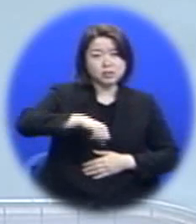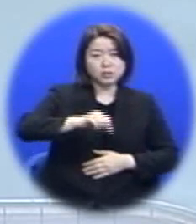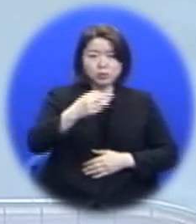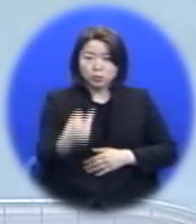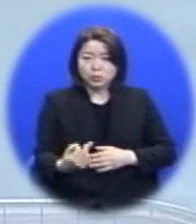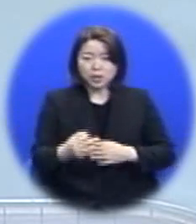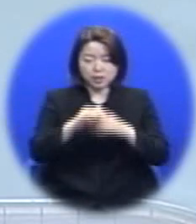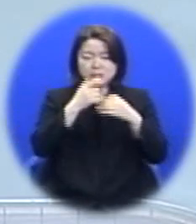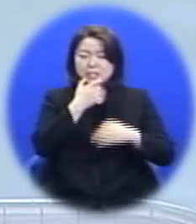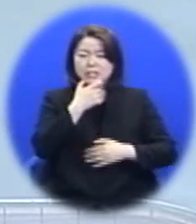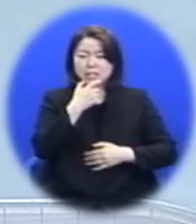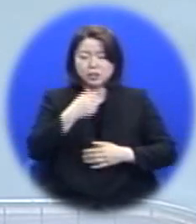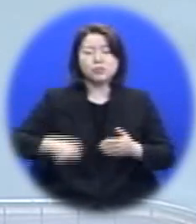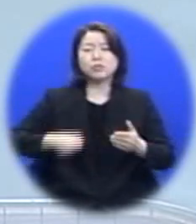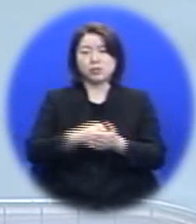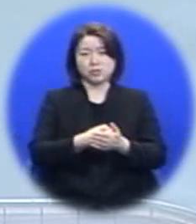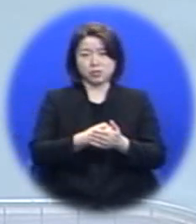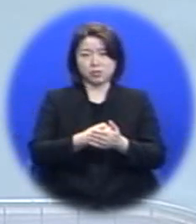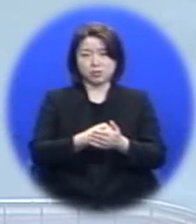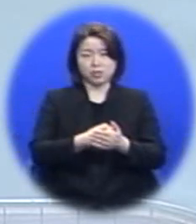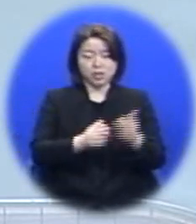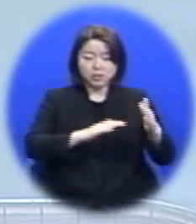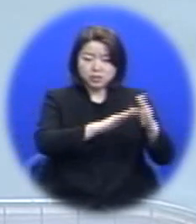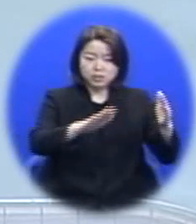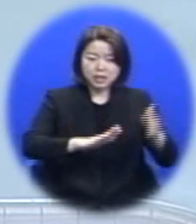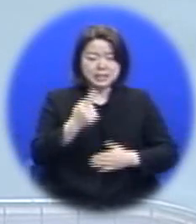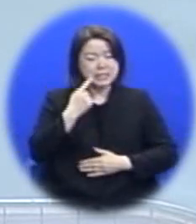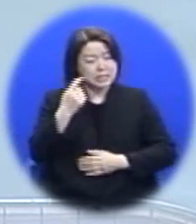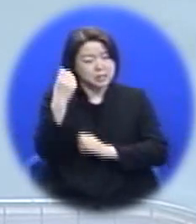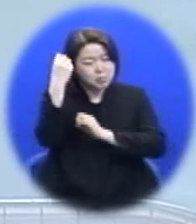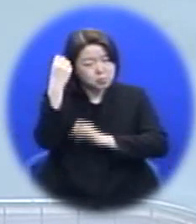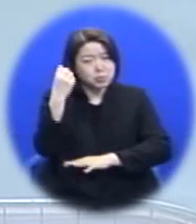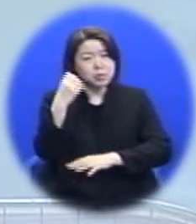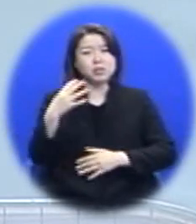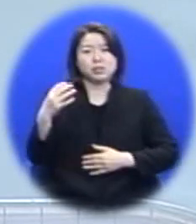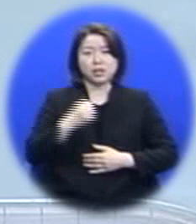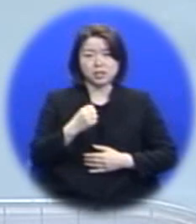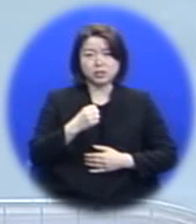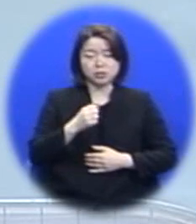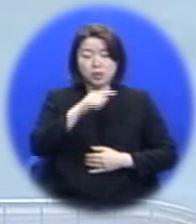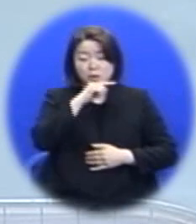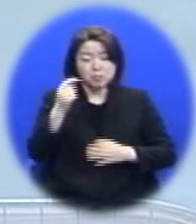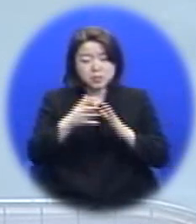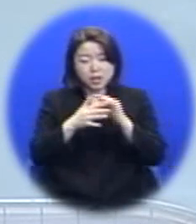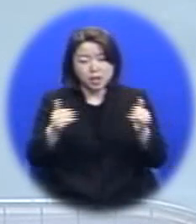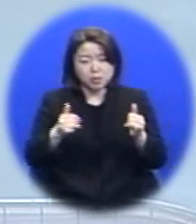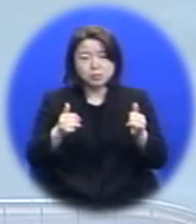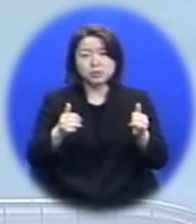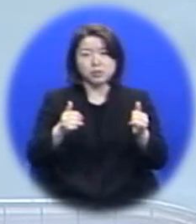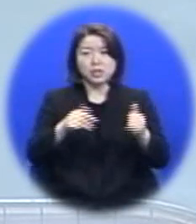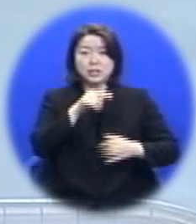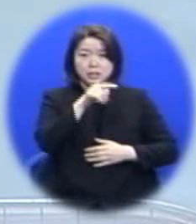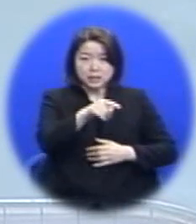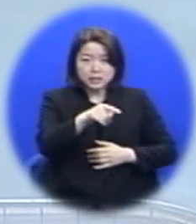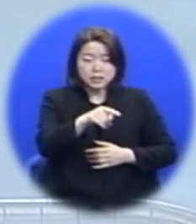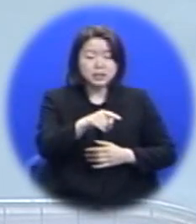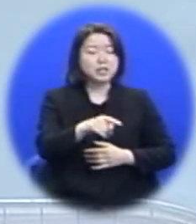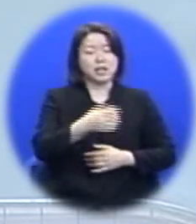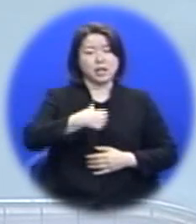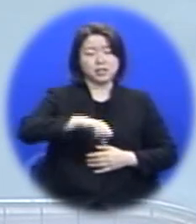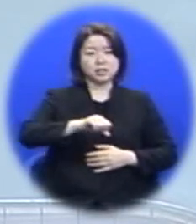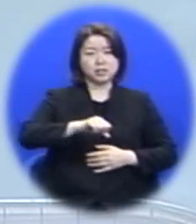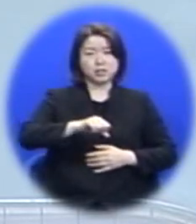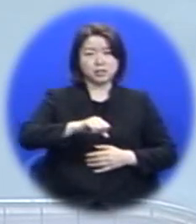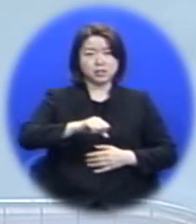가정에 쓴뿌리를 심고 가정을 이렇게 평지풍파를 만든 장본인인데 그 피해는